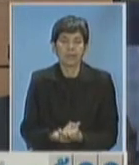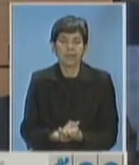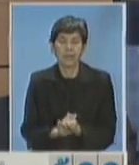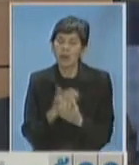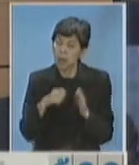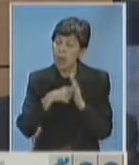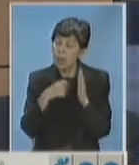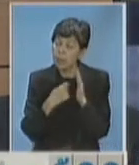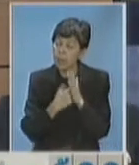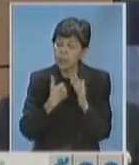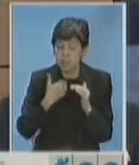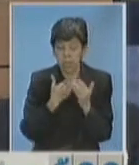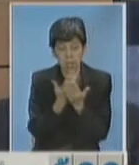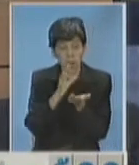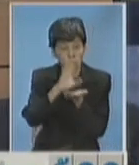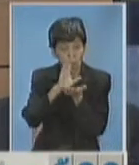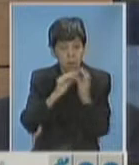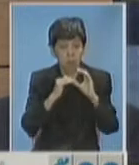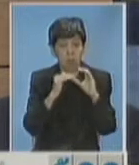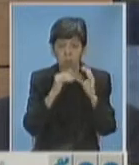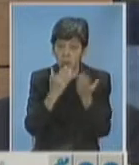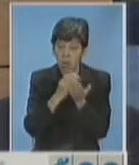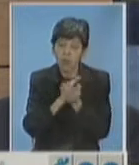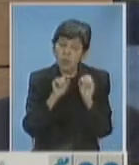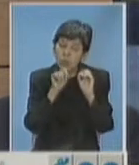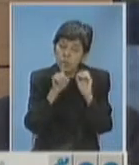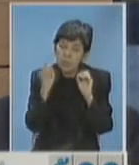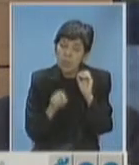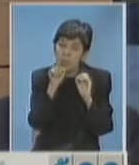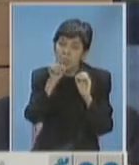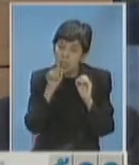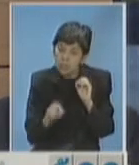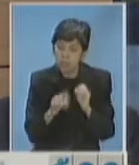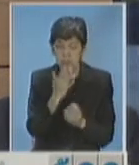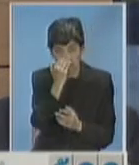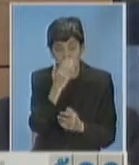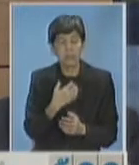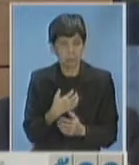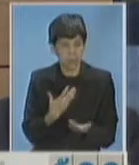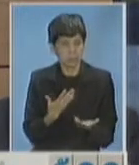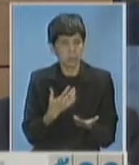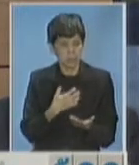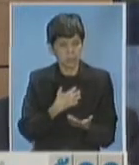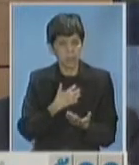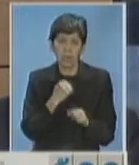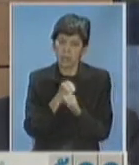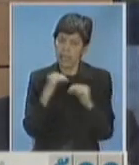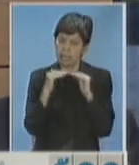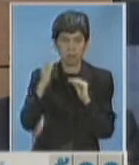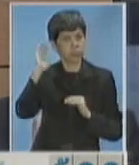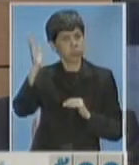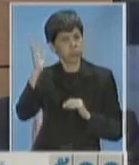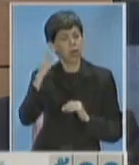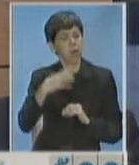ทเหตุผมที่ผมได้ตั้งปรับลดไว้เพียงแค่ 0.1% ก็เพื่อที่จะได้ใช้สิทธิ์อภิปร